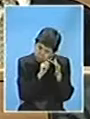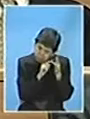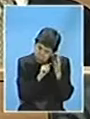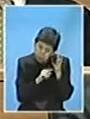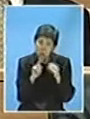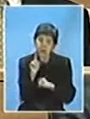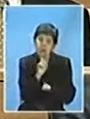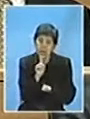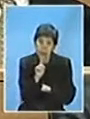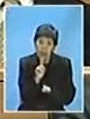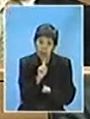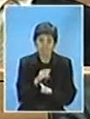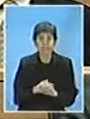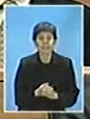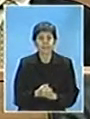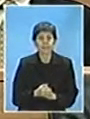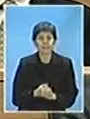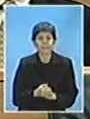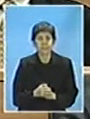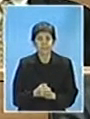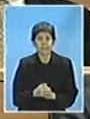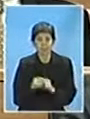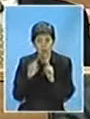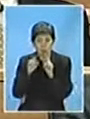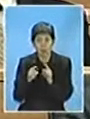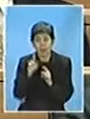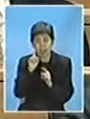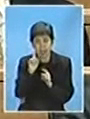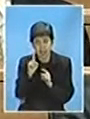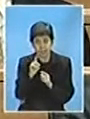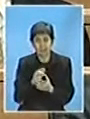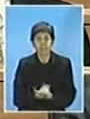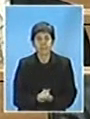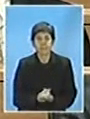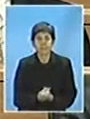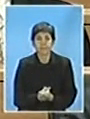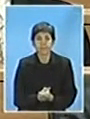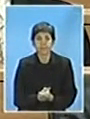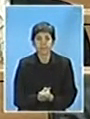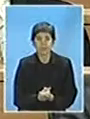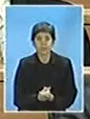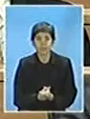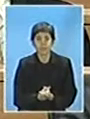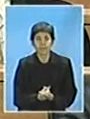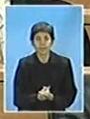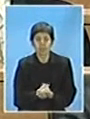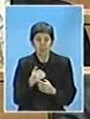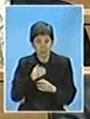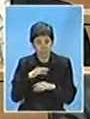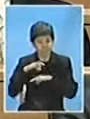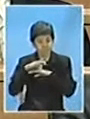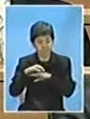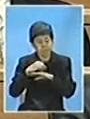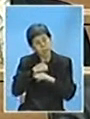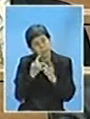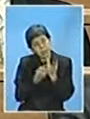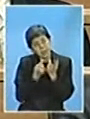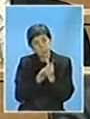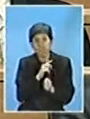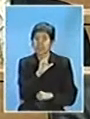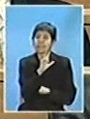ไทยนะครับในวงเล็บ1นี่ก็ผมนับได้5นะฮะในวงเล็บ2เนี่ยที่แต่งตั้งเนี่ยครับผมนับได้3นะ